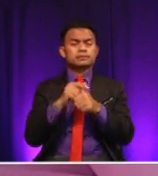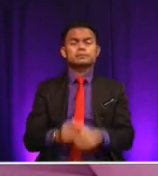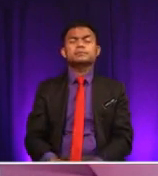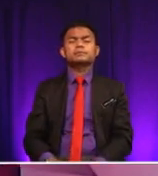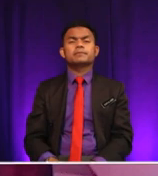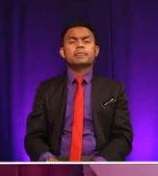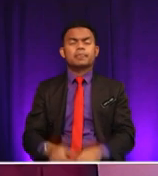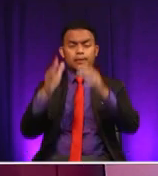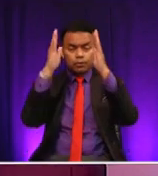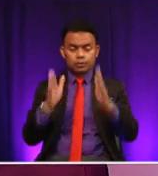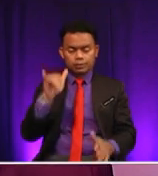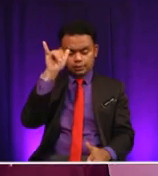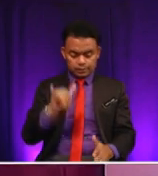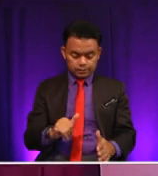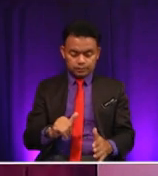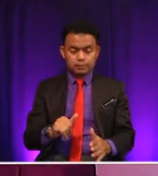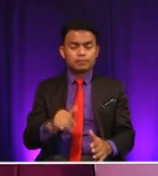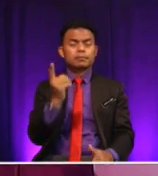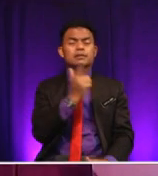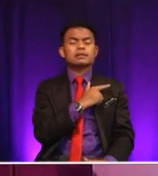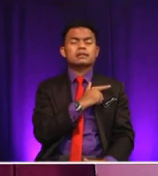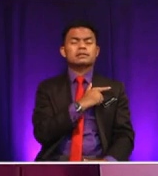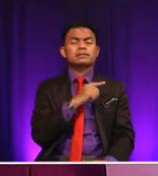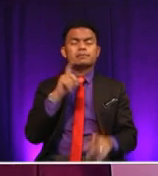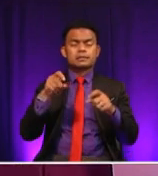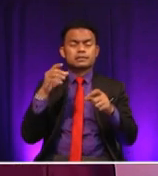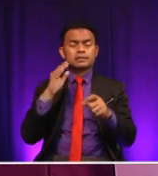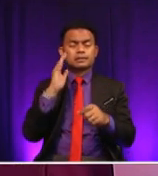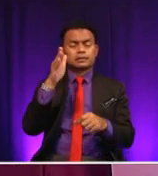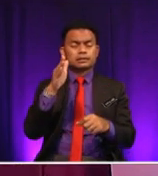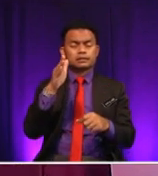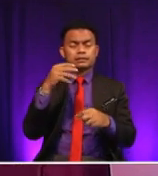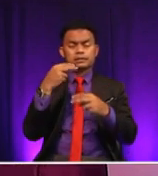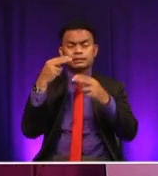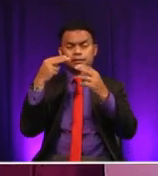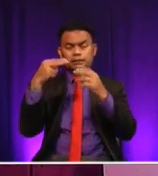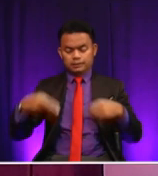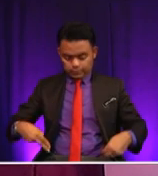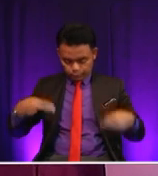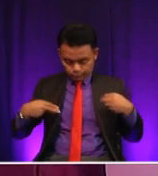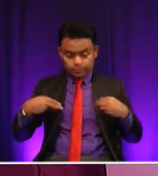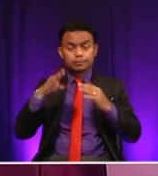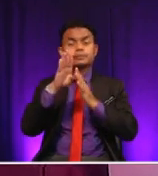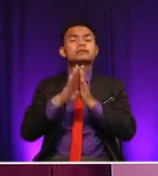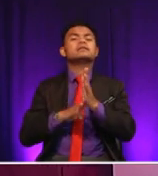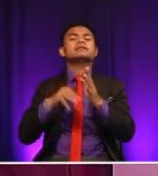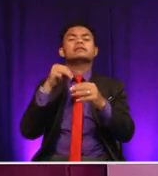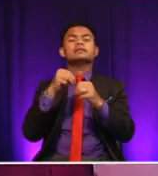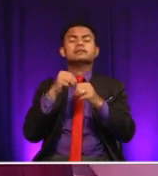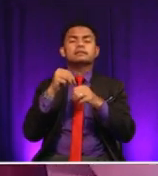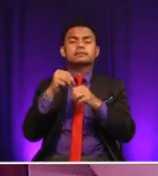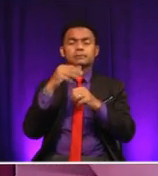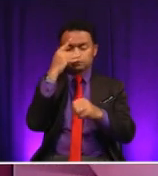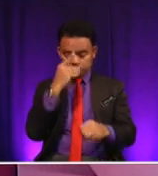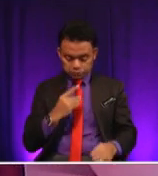yang bersikap malah sudah pasti akan hidup menderita dengan orang yang rajin kalau